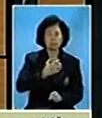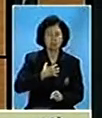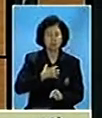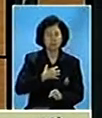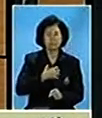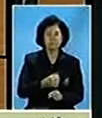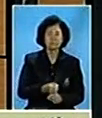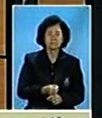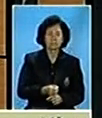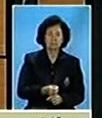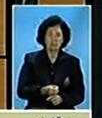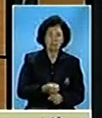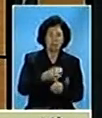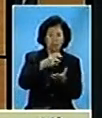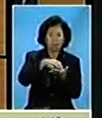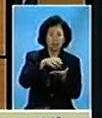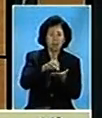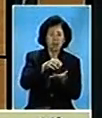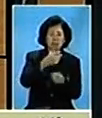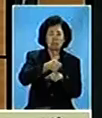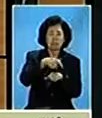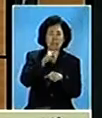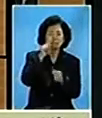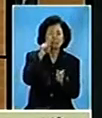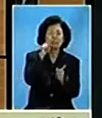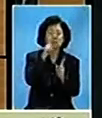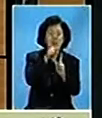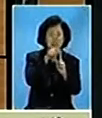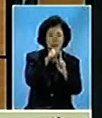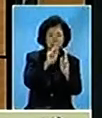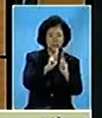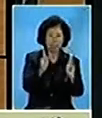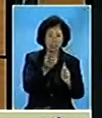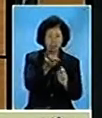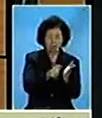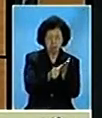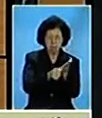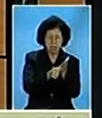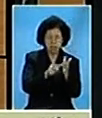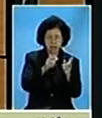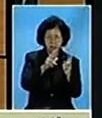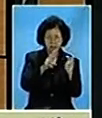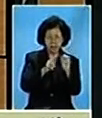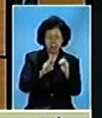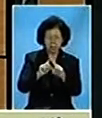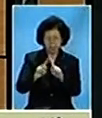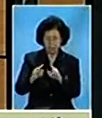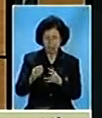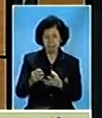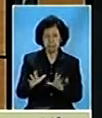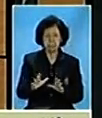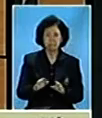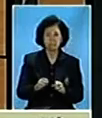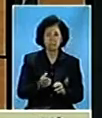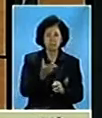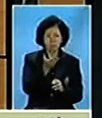เรียนไปยังทางกรรมธิการนะครับผมขอแก้ไว้หลายมาตราถ้าหากว่าท่านกรุณา